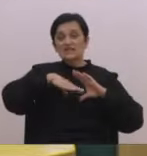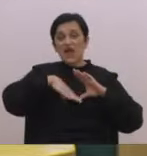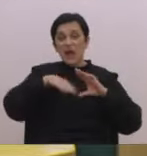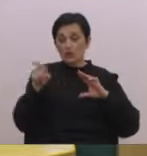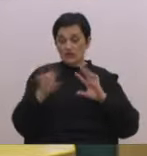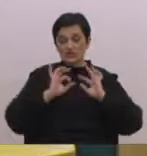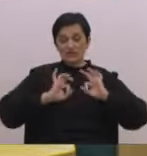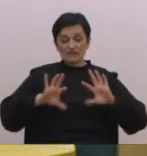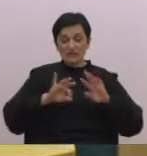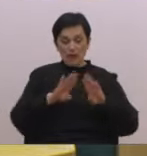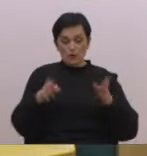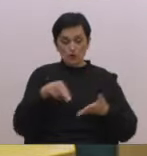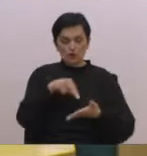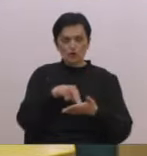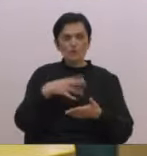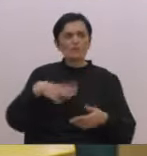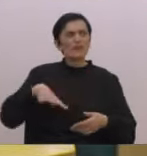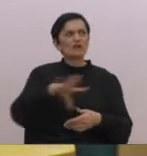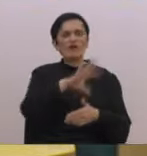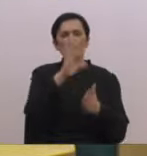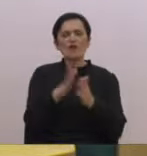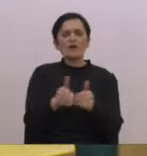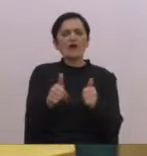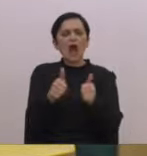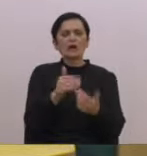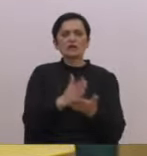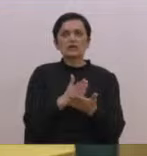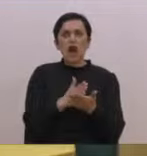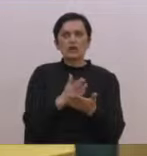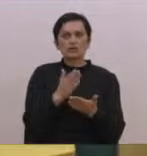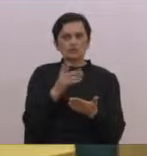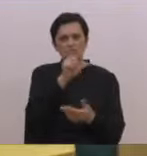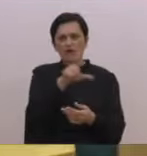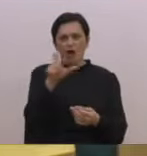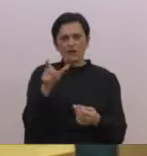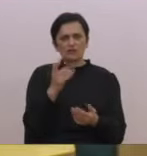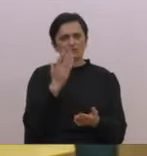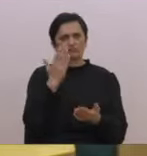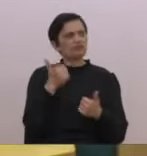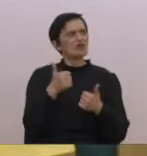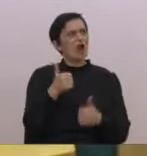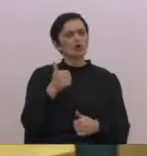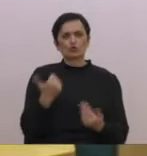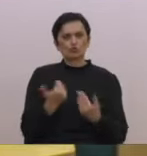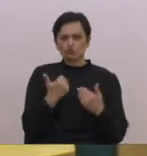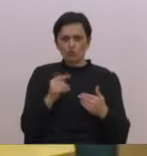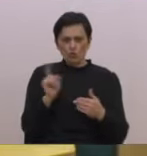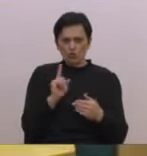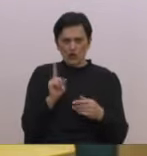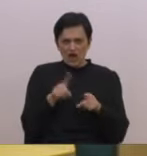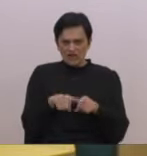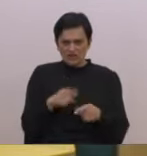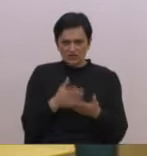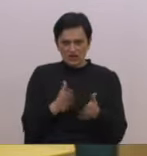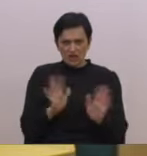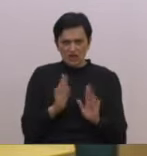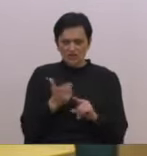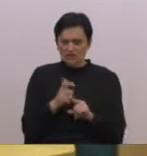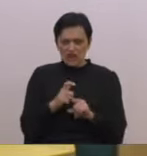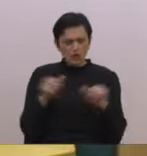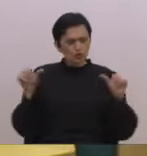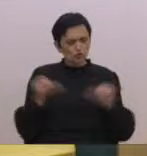ამ ტრიბუნიდან, რომ ქვეყანაში ყველაფერი კარგად არის და დალხენილად ცხოვრობს ხალხი. არ არის კარგად ხალხო ქვეყანაში ყველაფერი. Ძალიან ცუდად